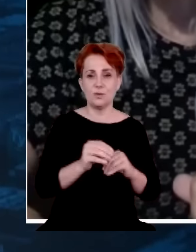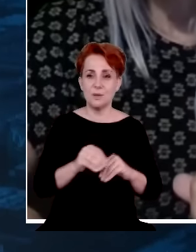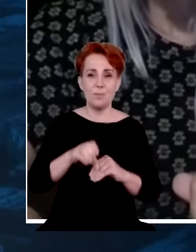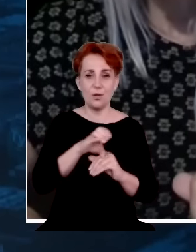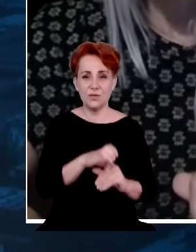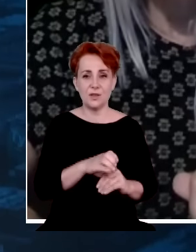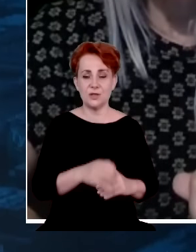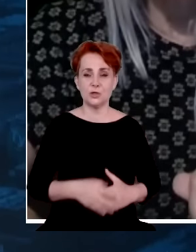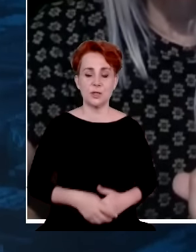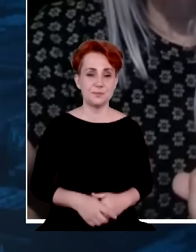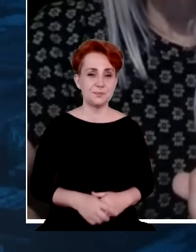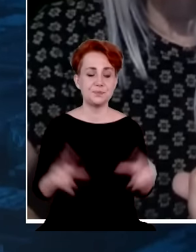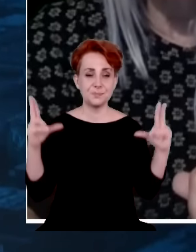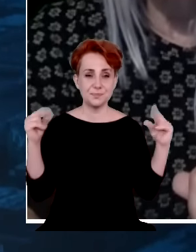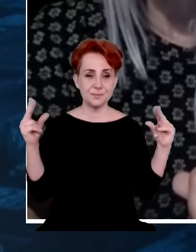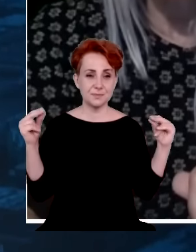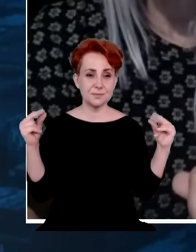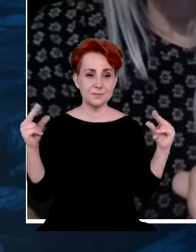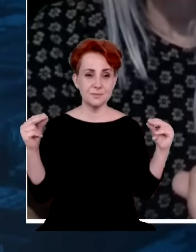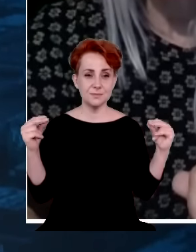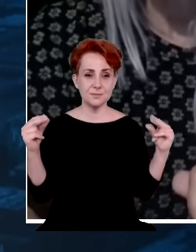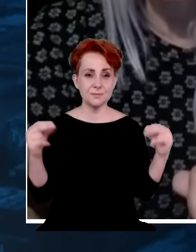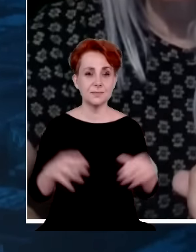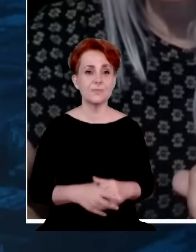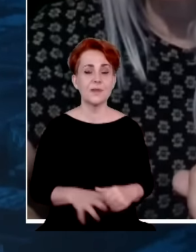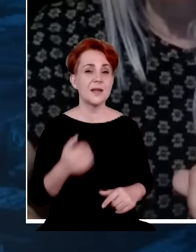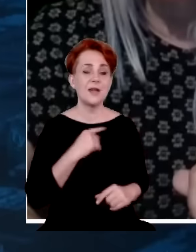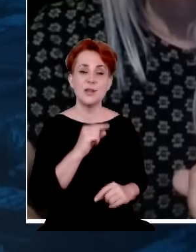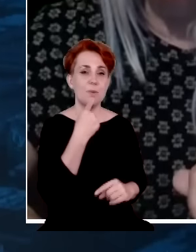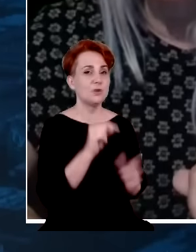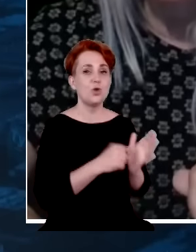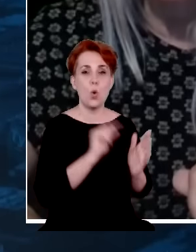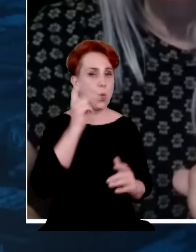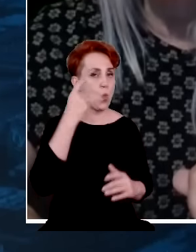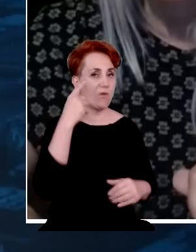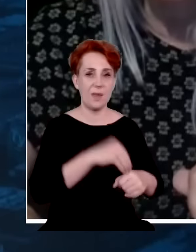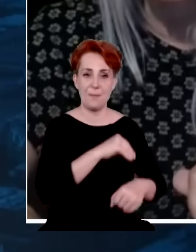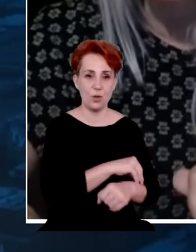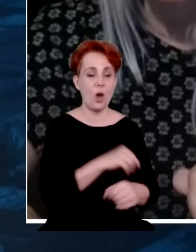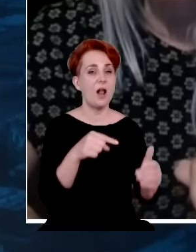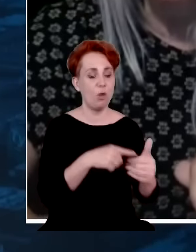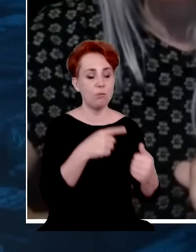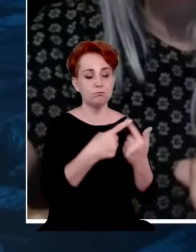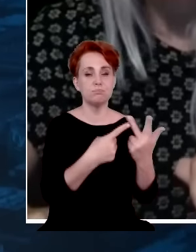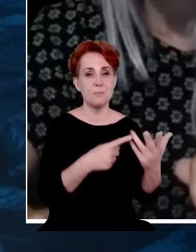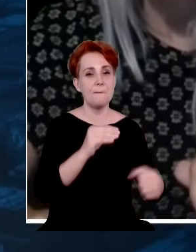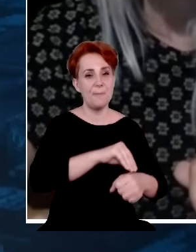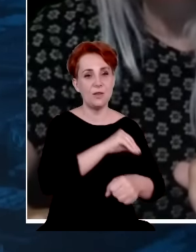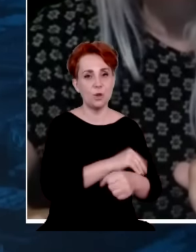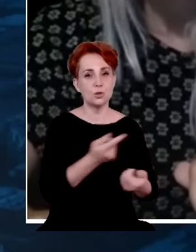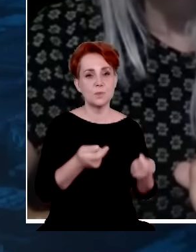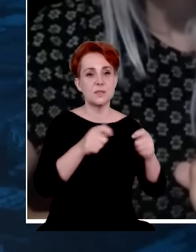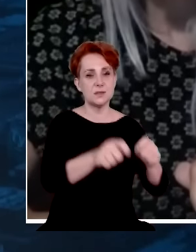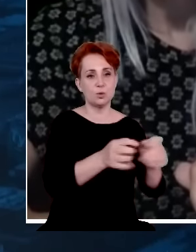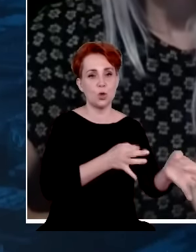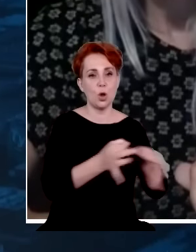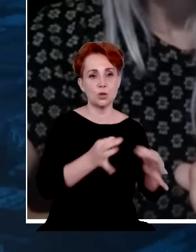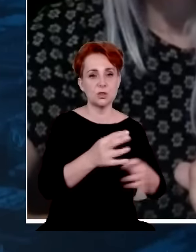napraw połam że to jest główna metoda ale jest to jedna z metod by ludzi zmusić dodz